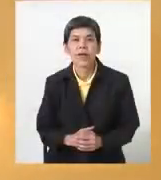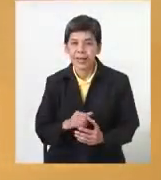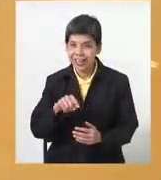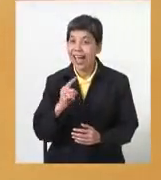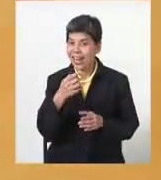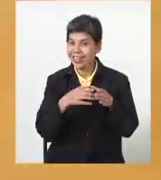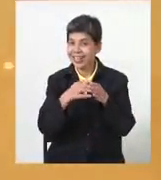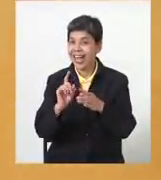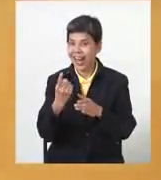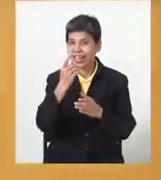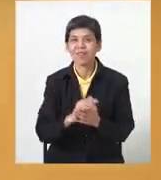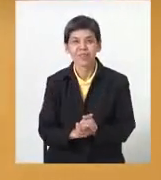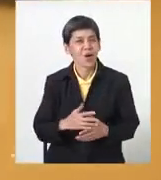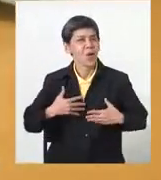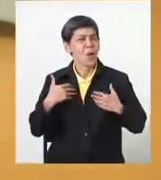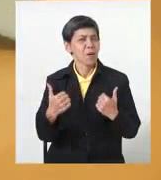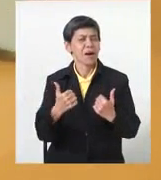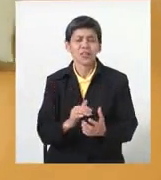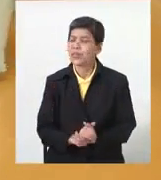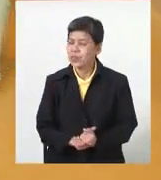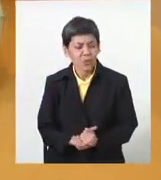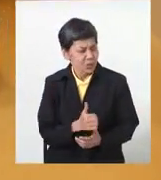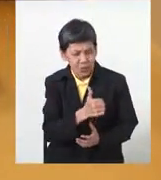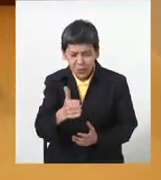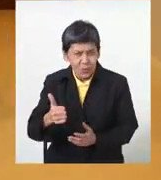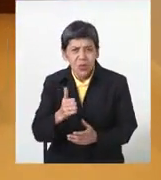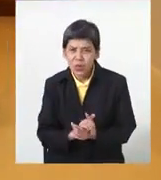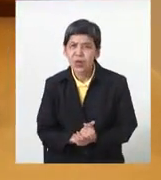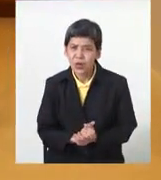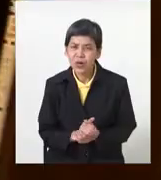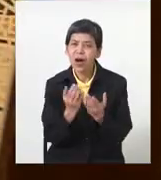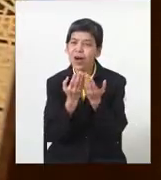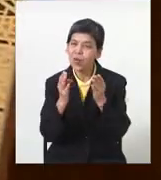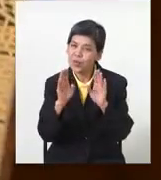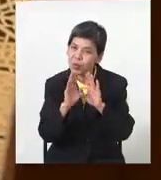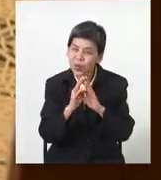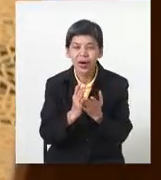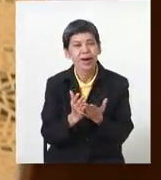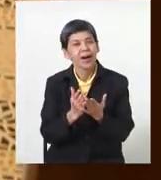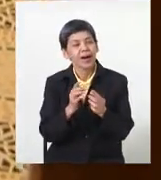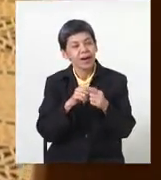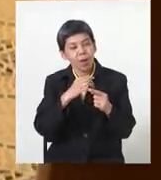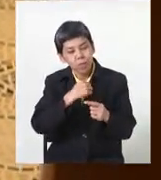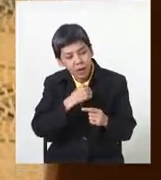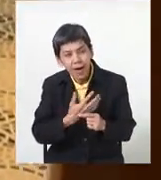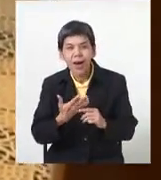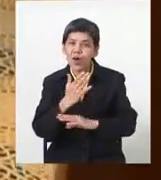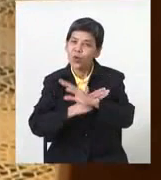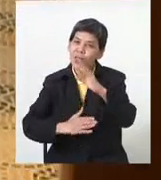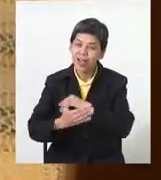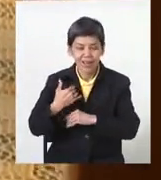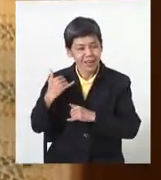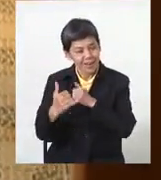อาจารย์มาคณะแรกเลยนะฮะอ๋อสะดวกสบายมากครับคุณผู้ชมนะะสำหรับครอบครัวผู้